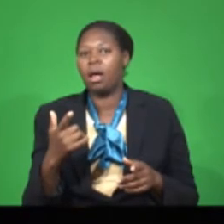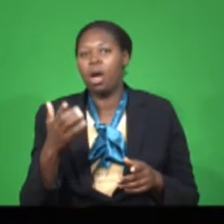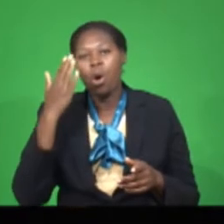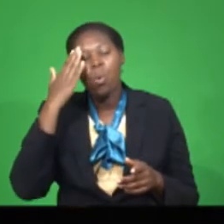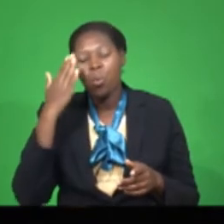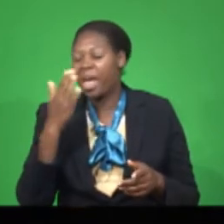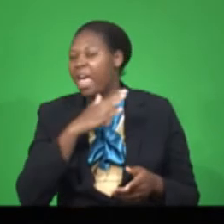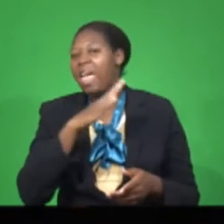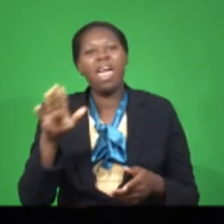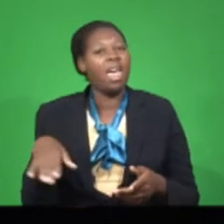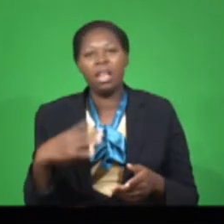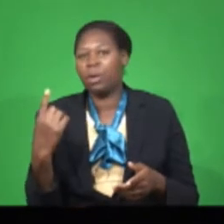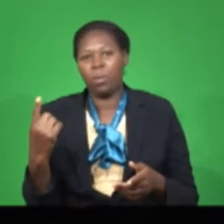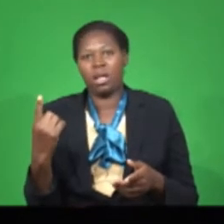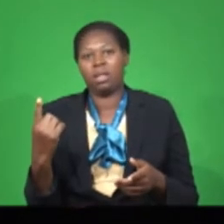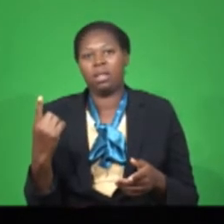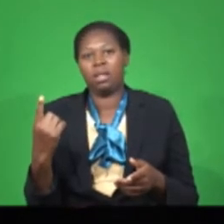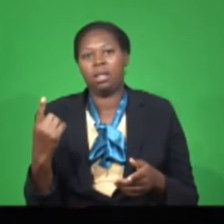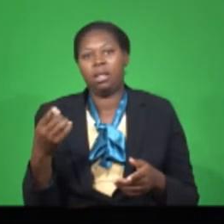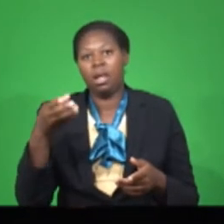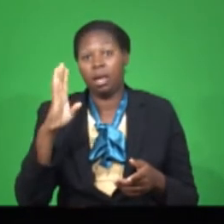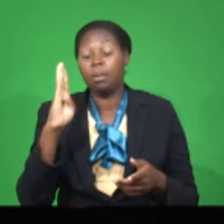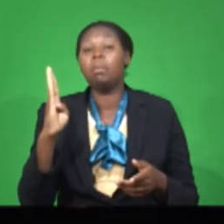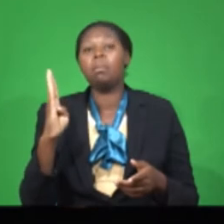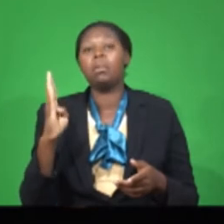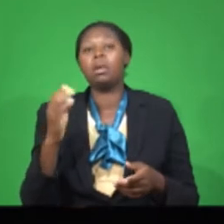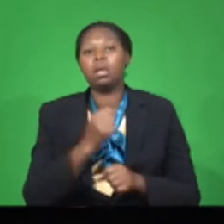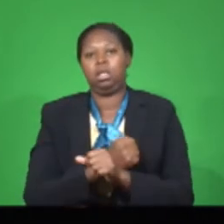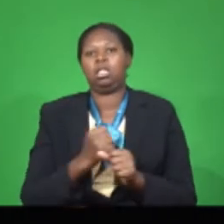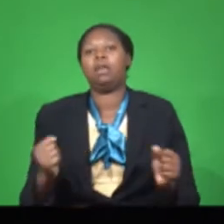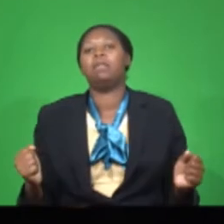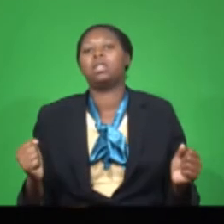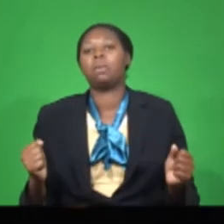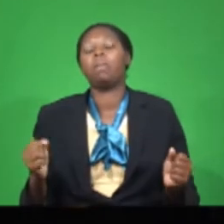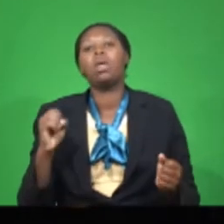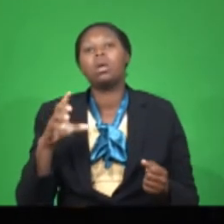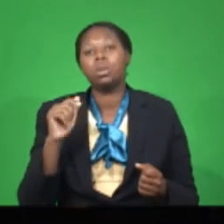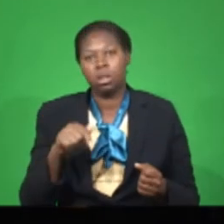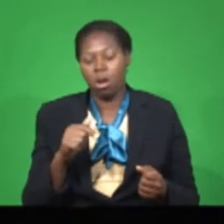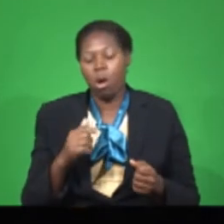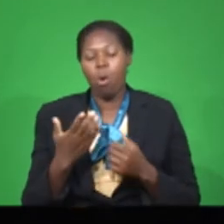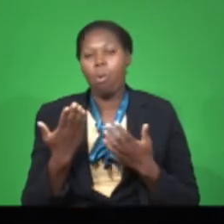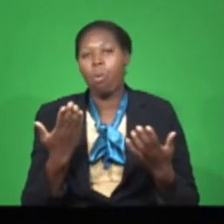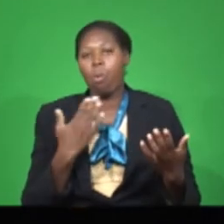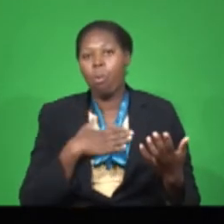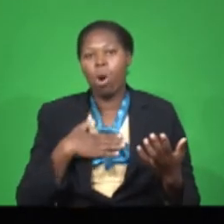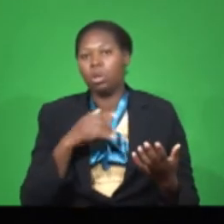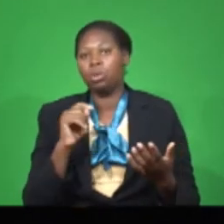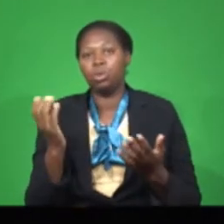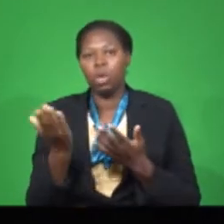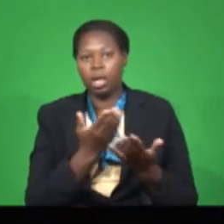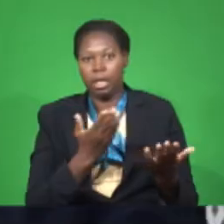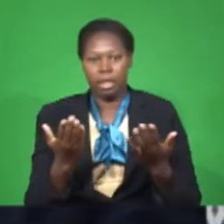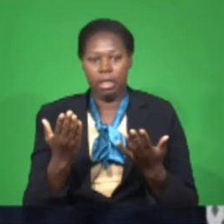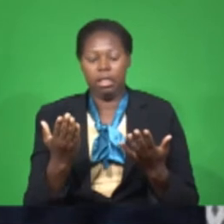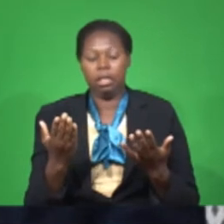atenda anoponeswa. Regai tiverenge toda kuti pfungwa dzedu dzinyatsojekerwa kana zvichinzi ani nani